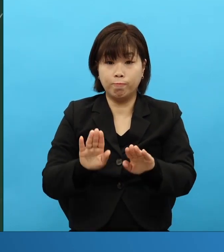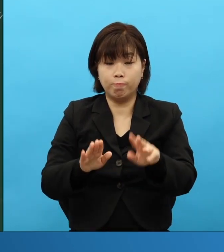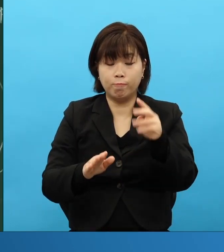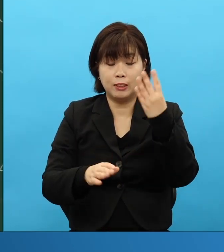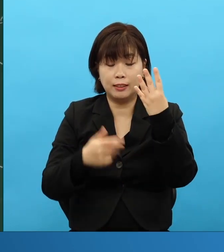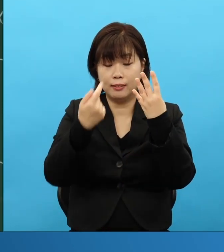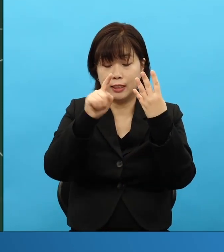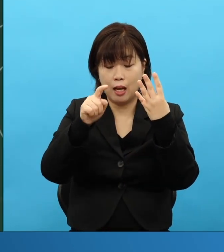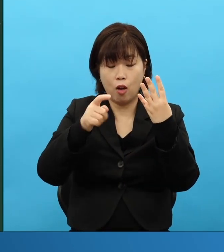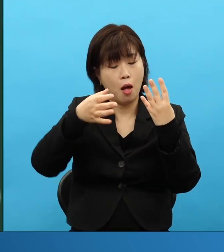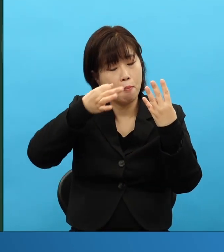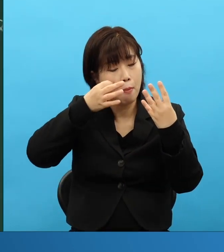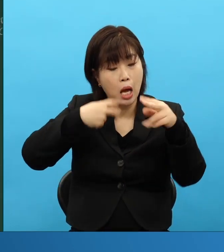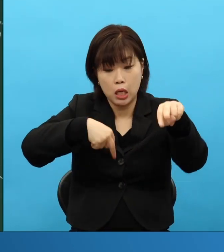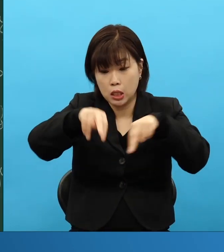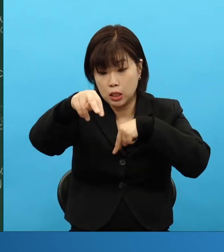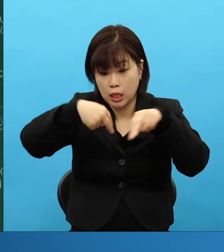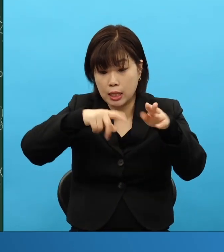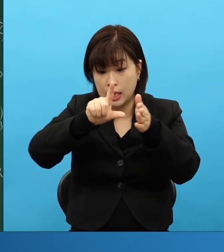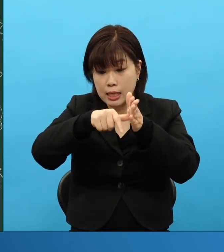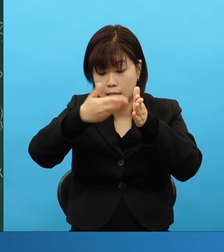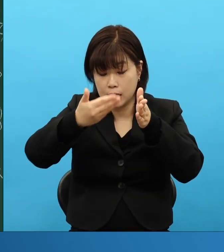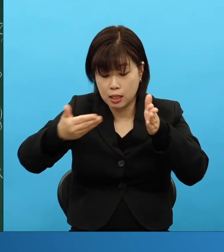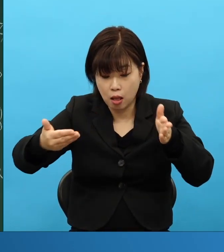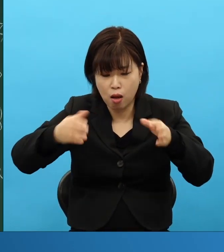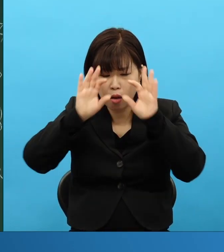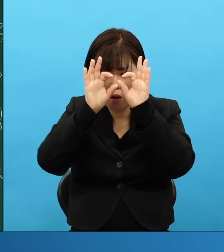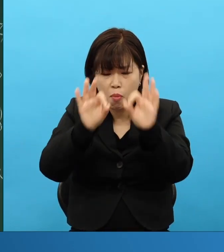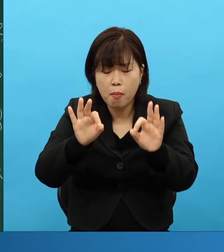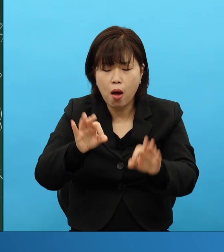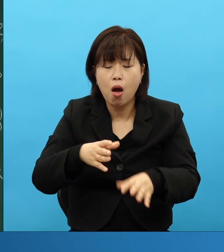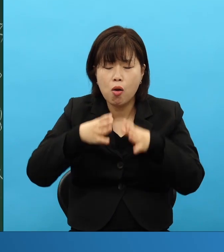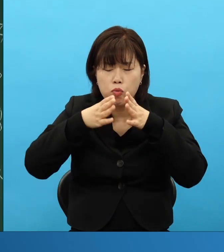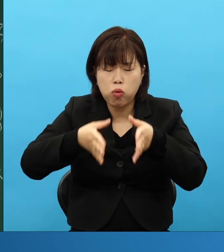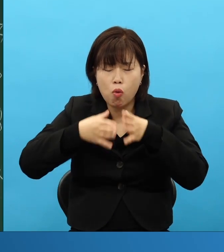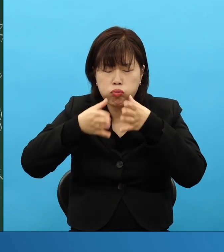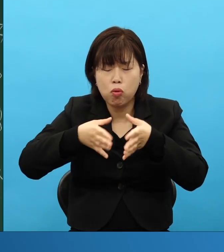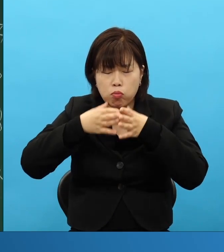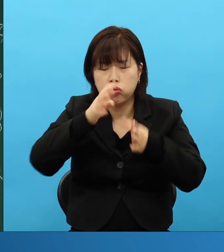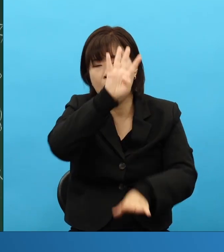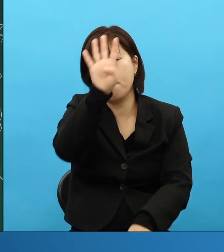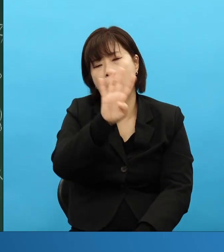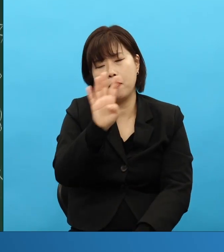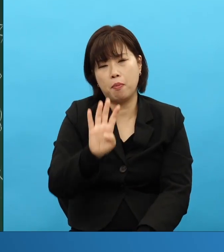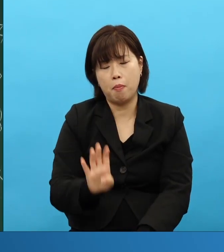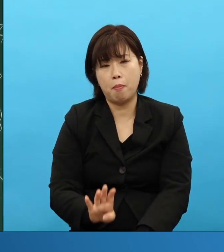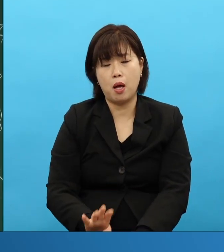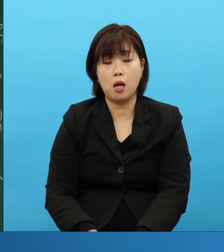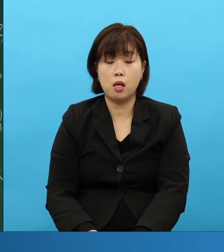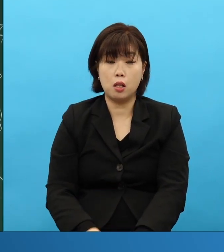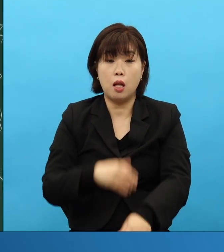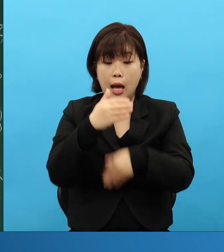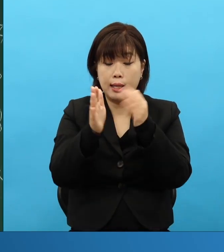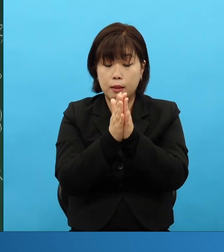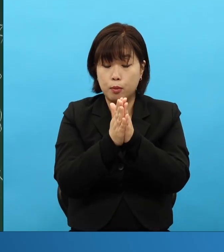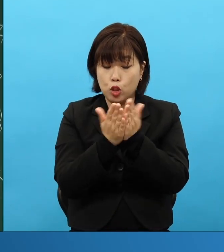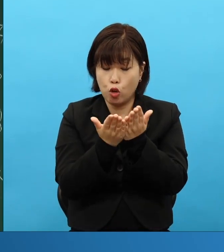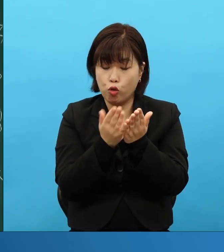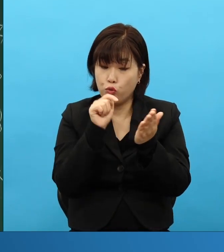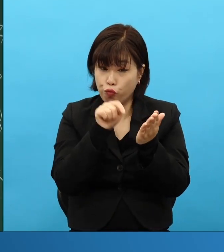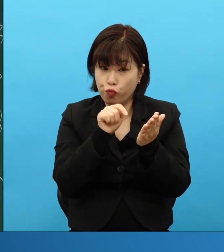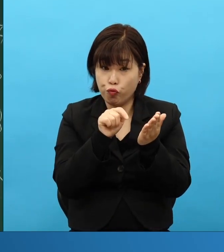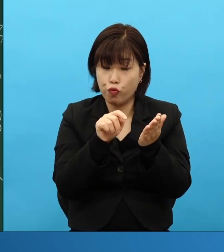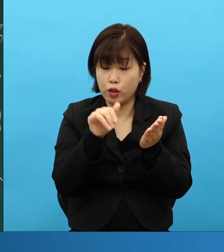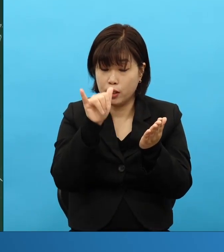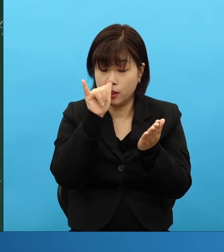where they continue to be deceived. 사사기 한번 쭉 보라니까요. And look throughout the book of Judges. 성경 구절을 하나만 소개할게요. Then let me just give you one Bible verse.